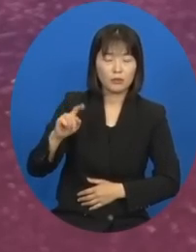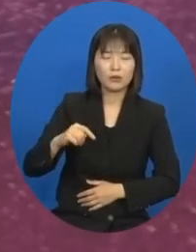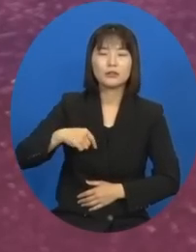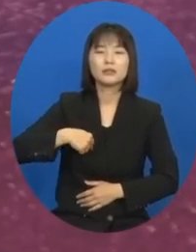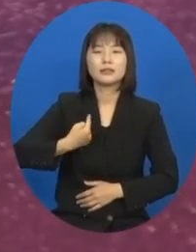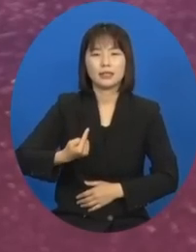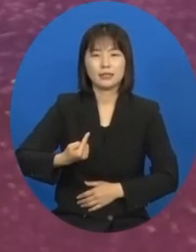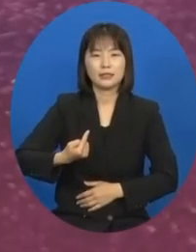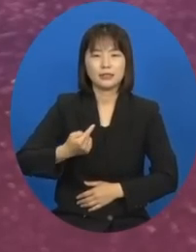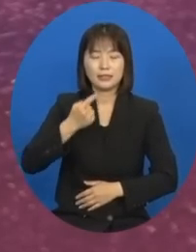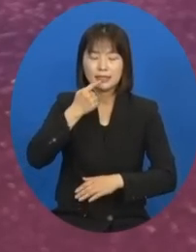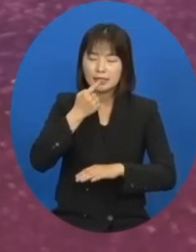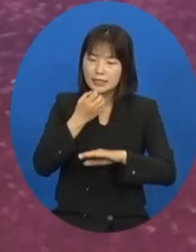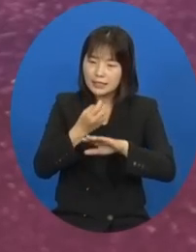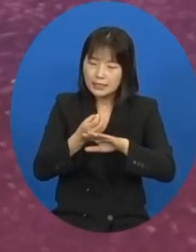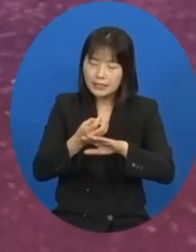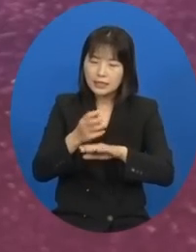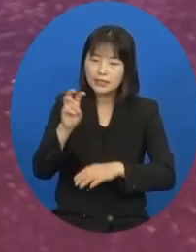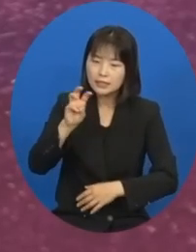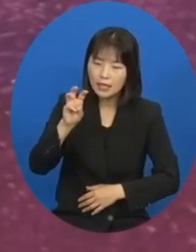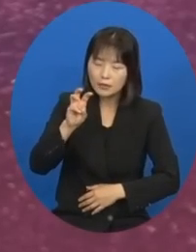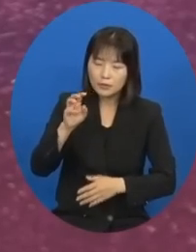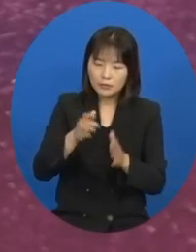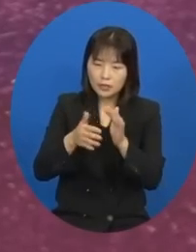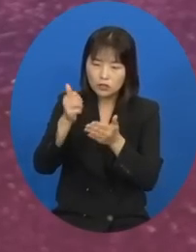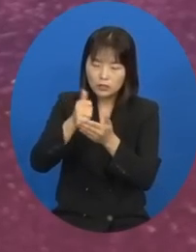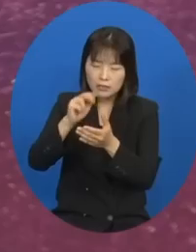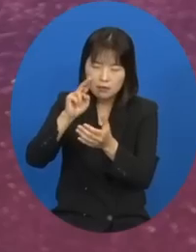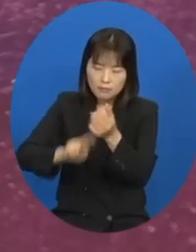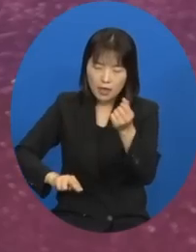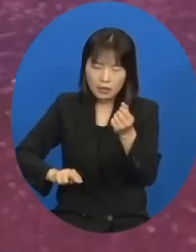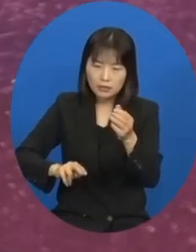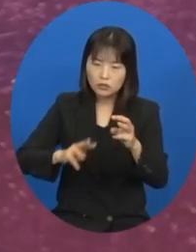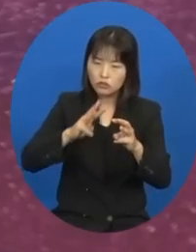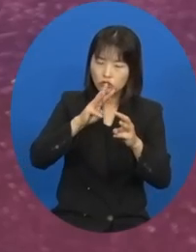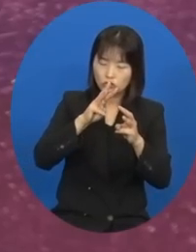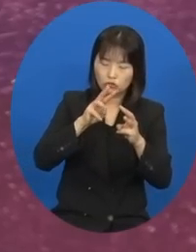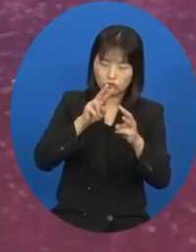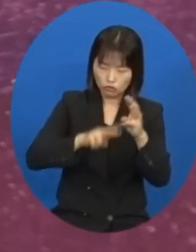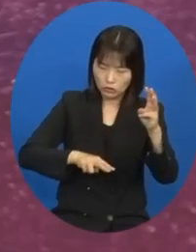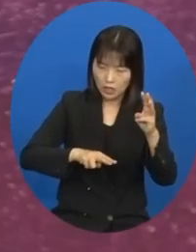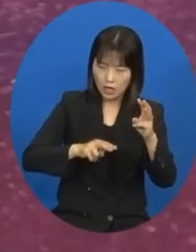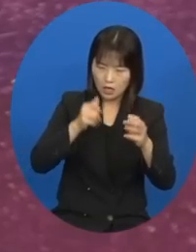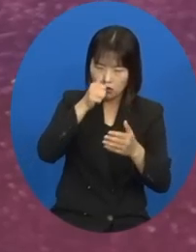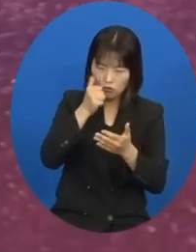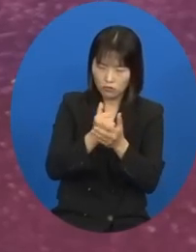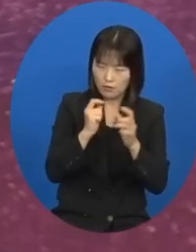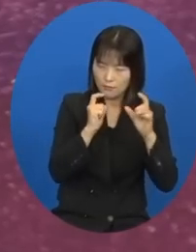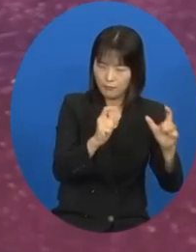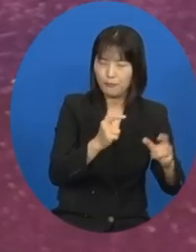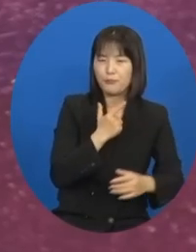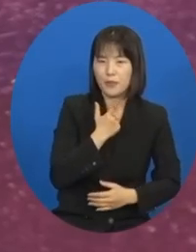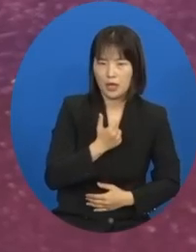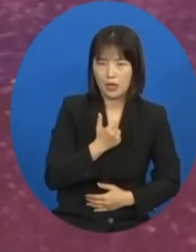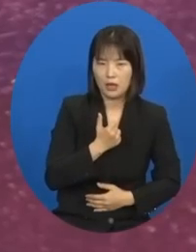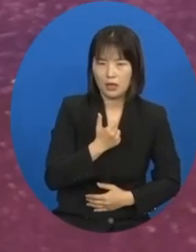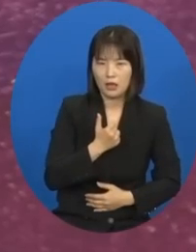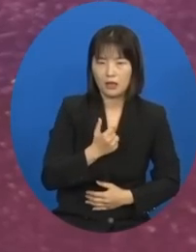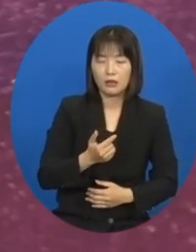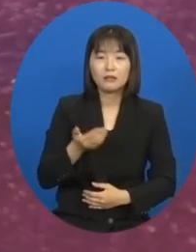자신이은 30의 예수님 팔았던 유다를 굉장히 정죄하고 판단했었대요 어떻게 그럴 수 있을까